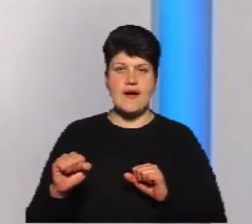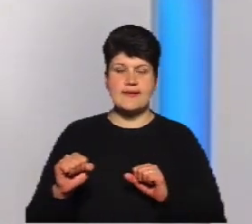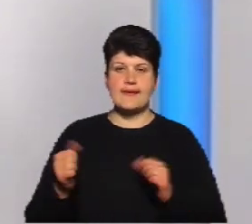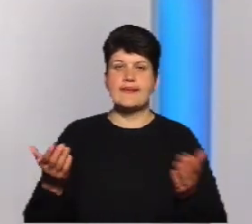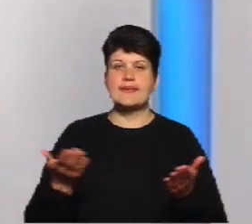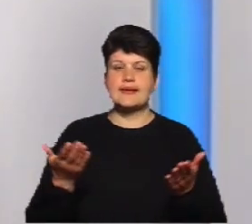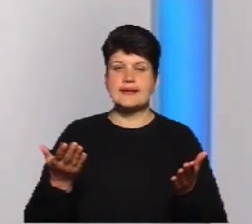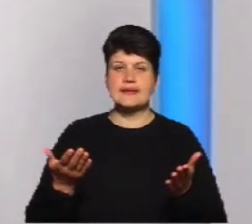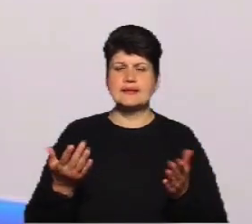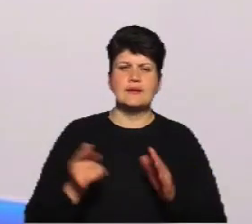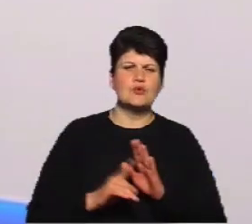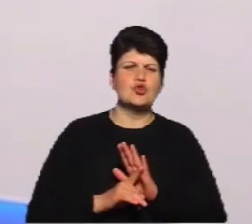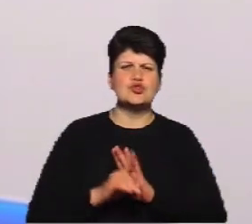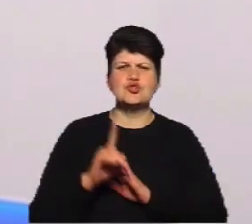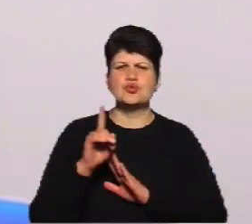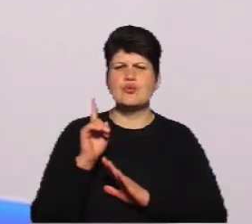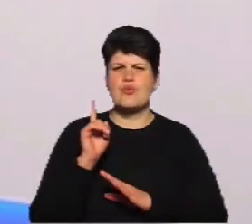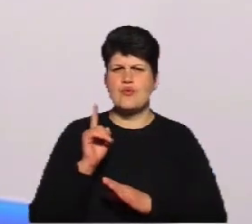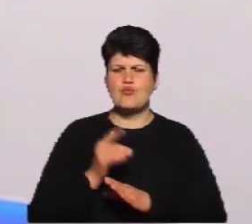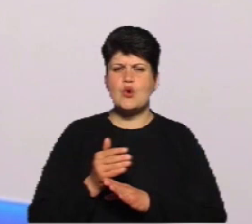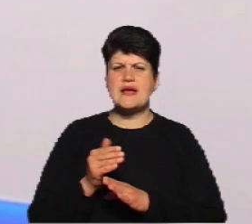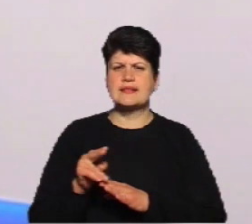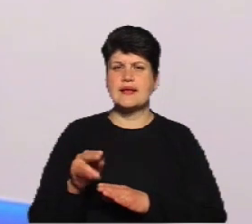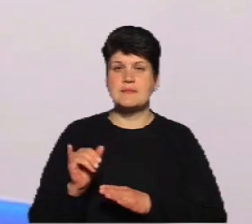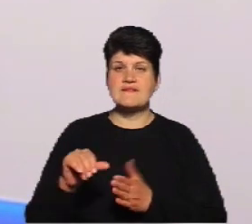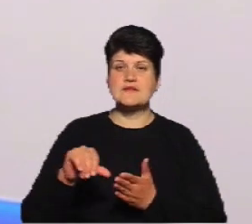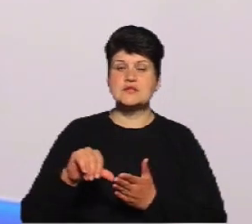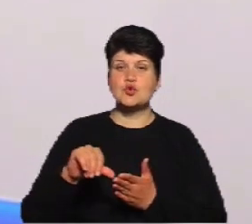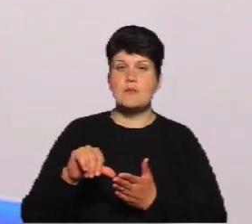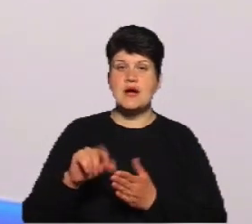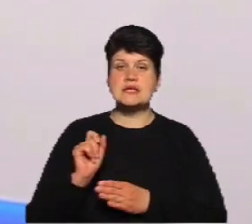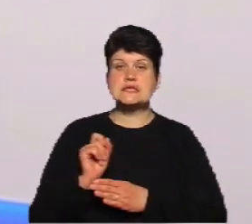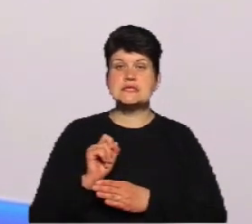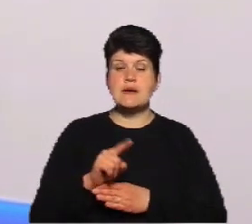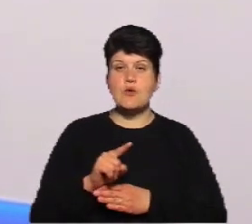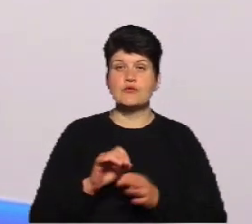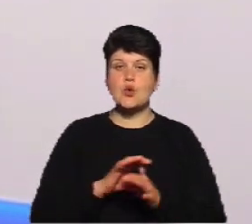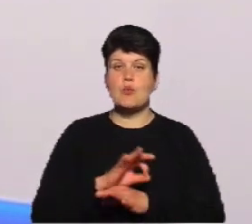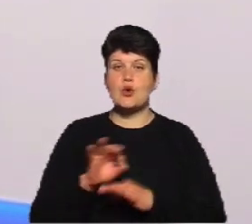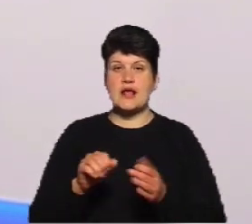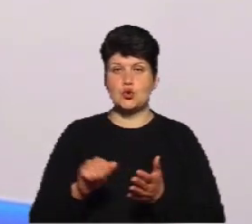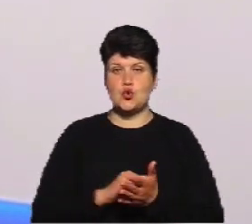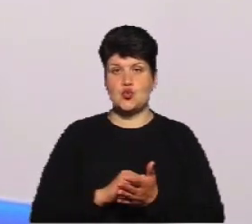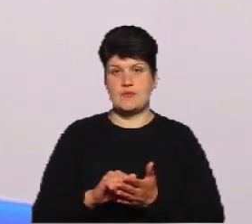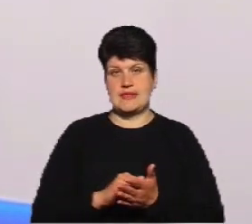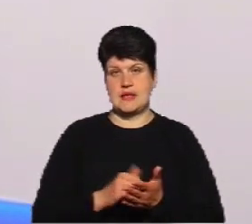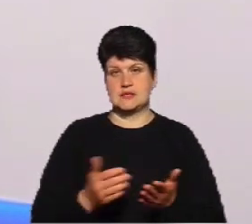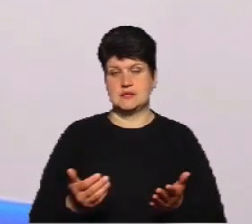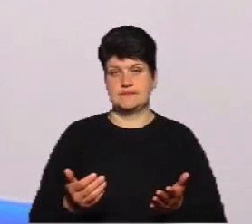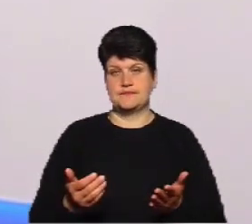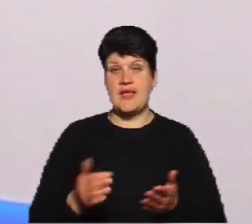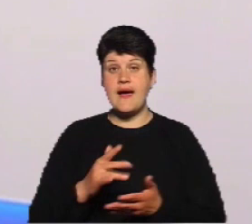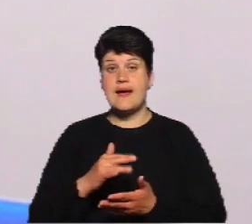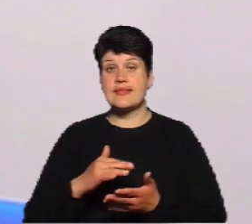самому початковому етапі виступають замовником проєктної документації. А далі